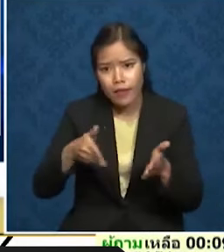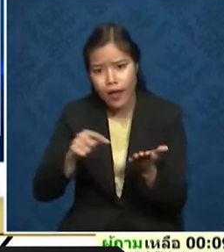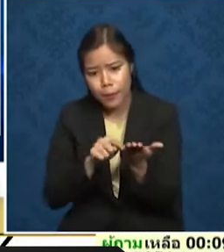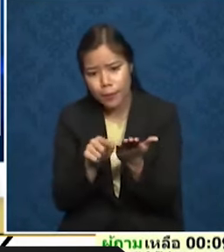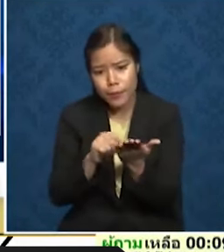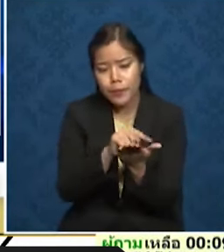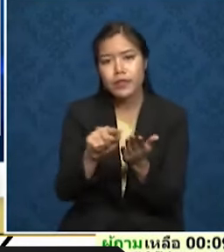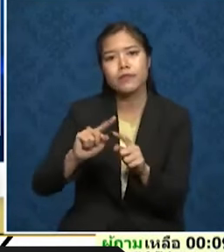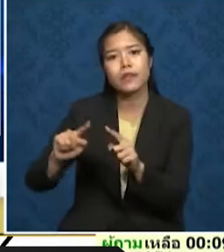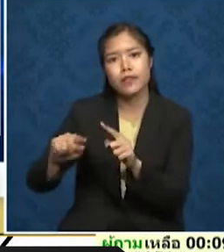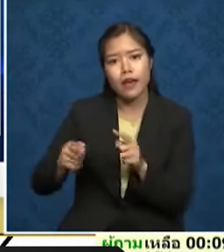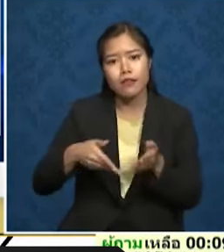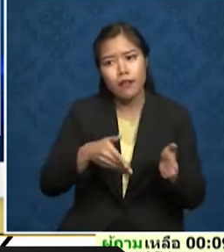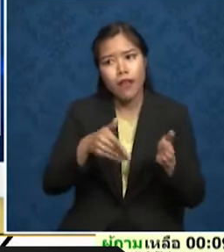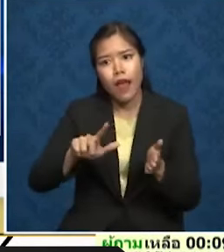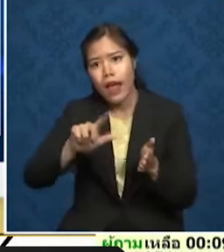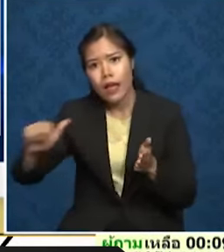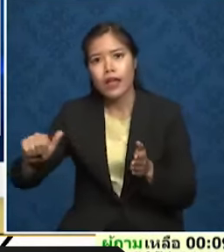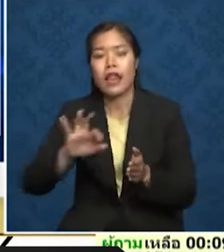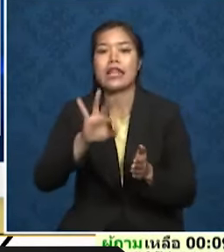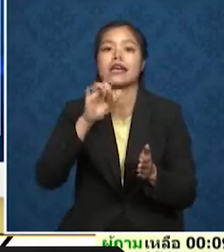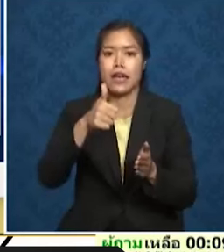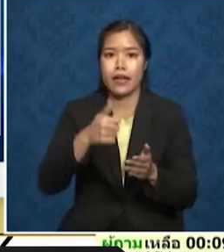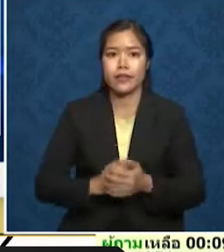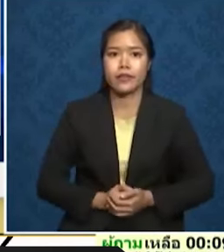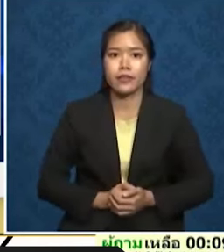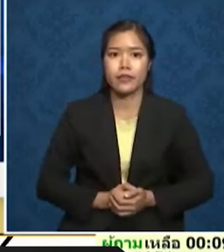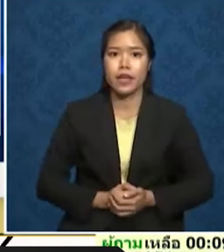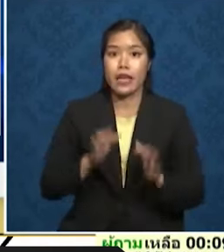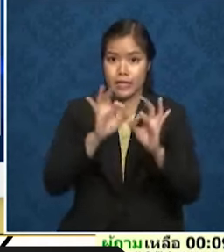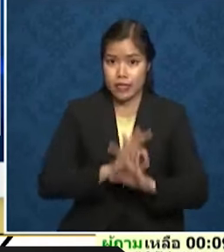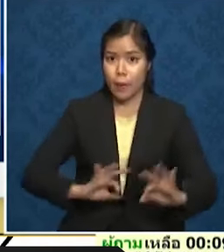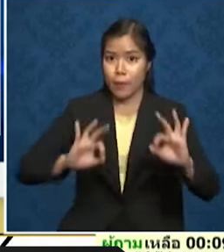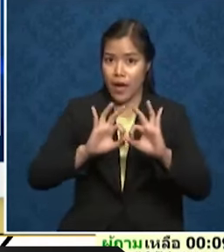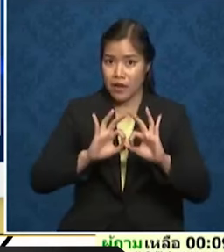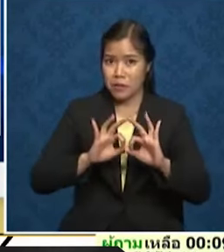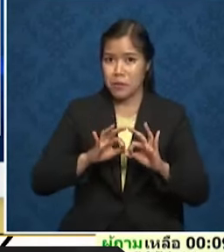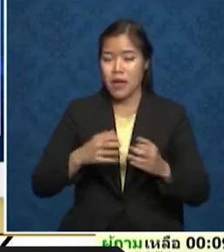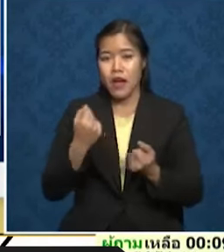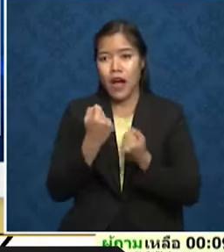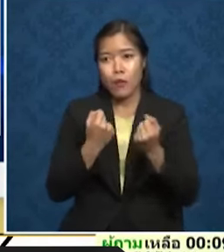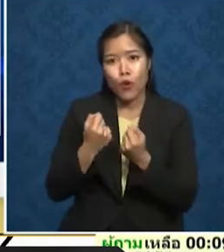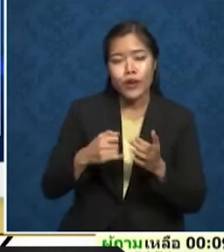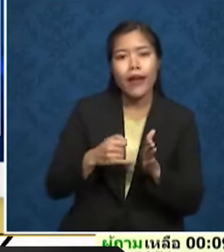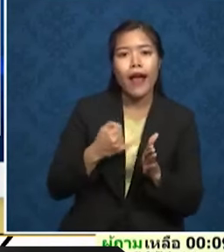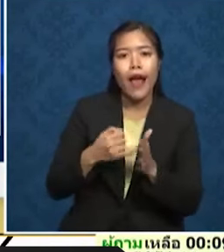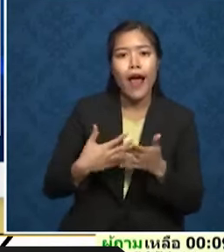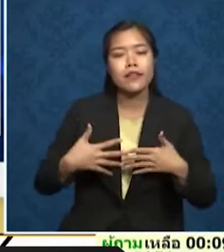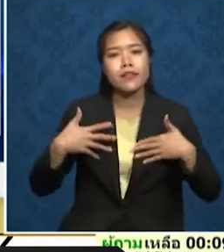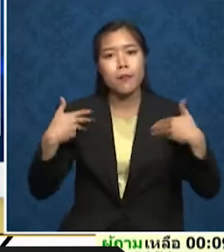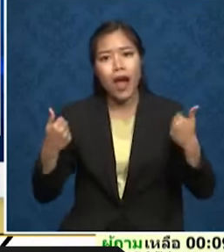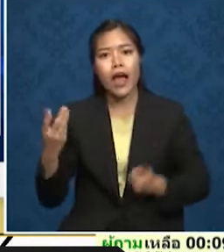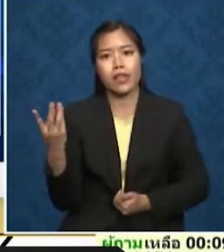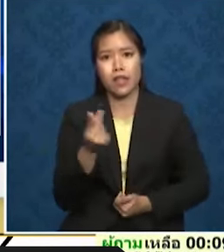าคตะวันออกเฉียงเหนือซึ่งต้องมีความสะดวกรวดเร็วและจะช่วยลดความแออัดบนเส้นท